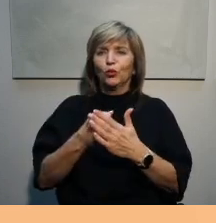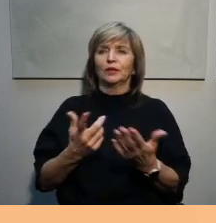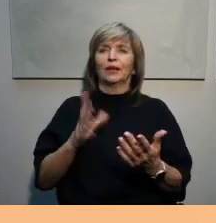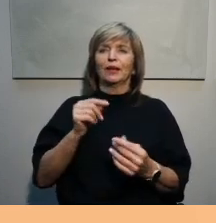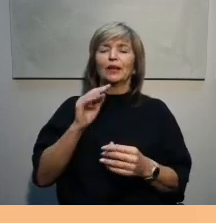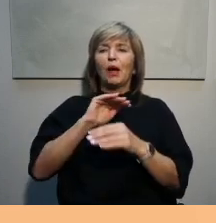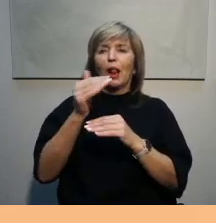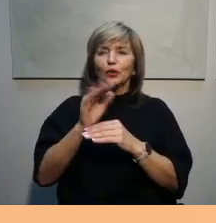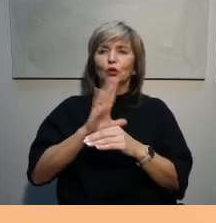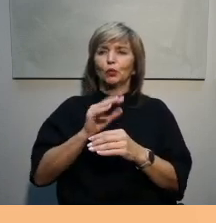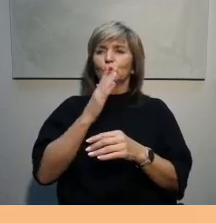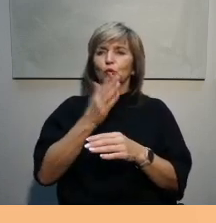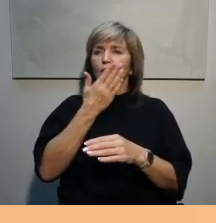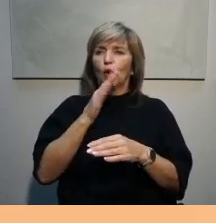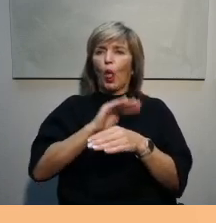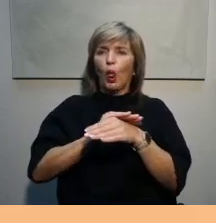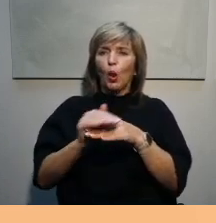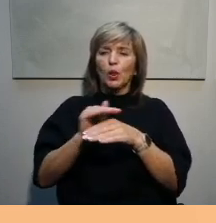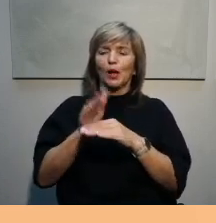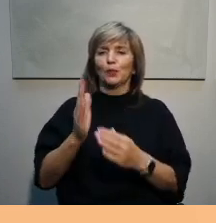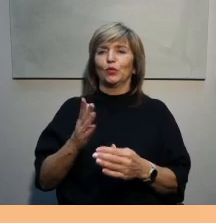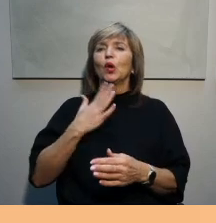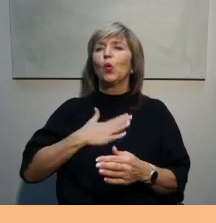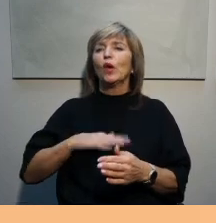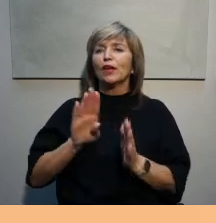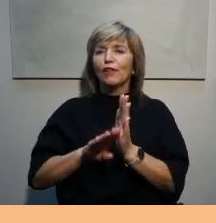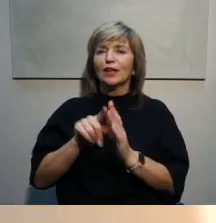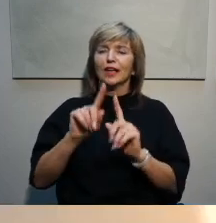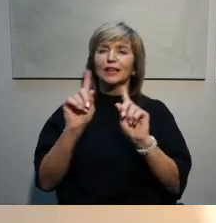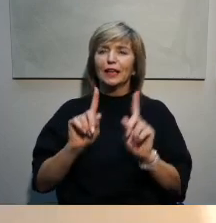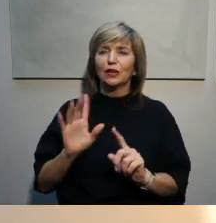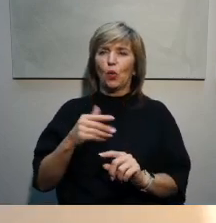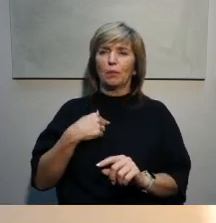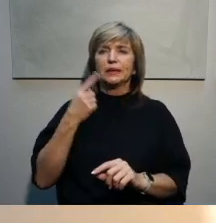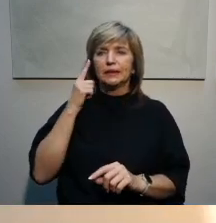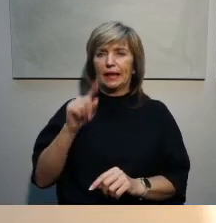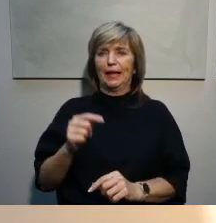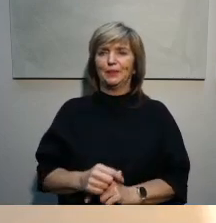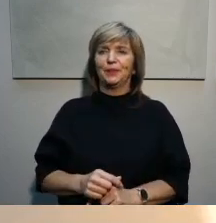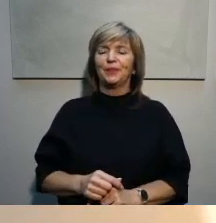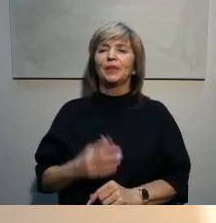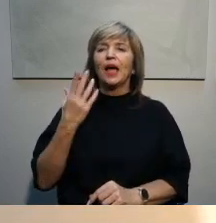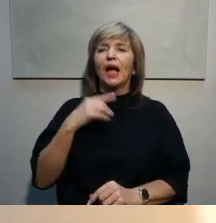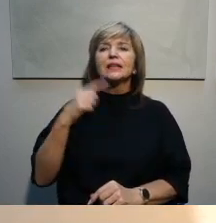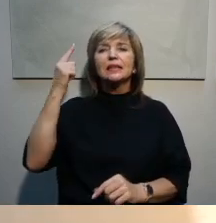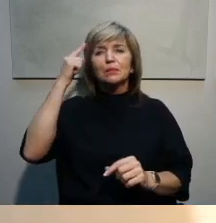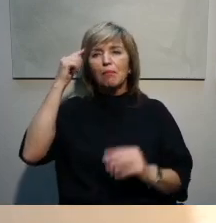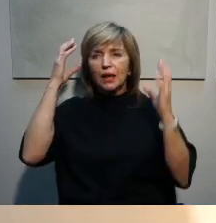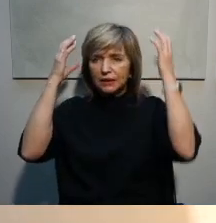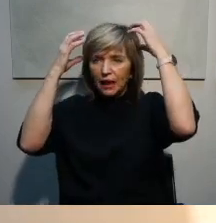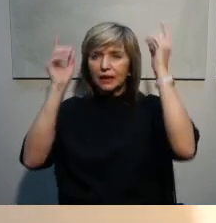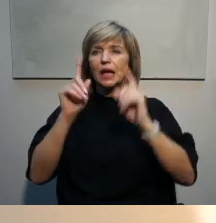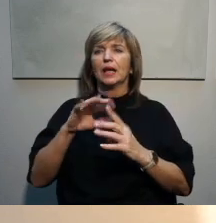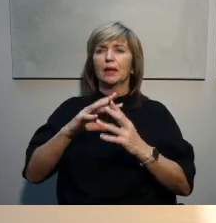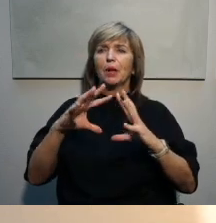mazliet paglaudīsiet, tur kļūs gludākas. Ļoti vienkārši tās ir lietas, ko mēs zinām, kad smadzenes ir plastiskas, arī